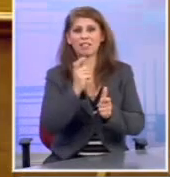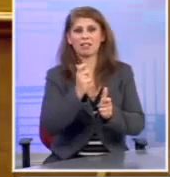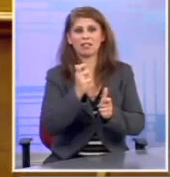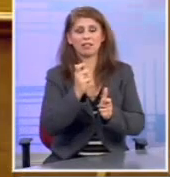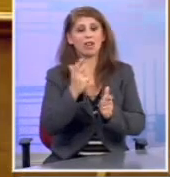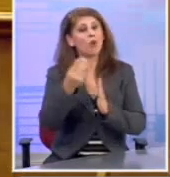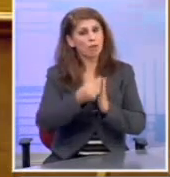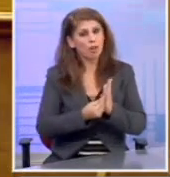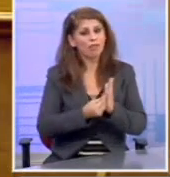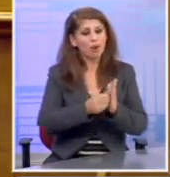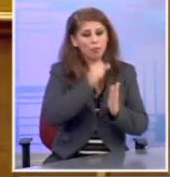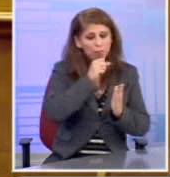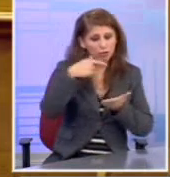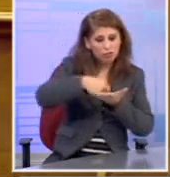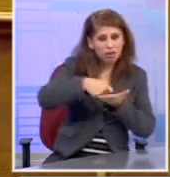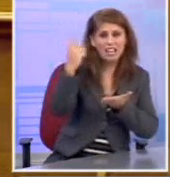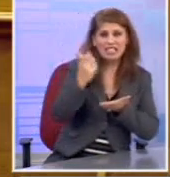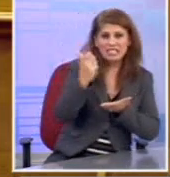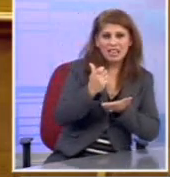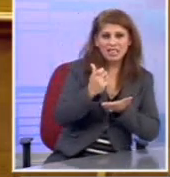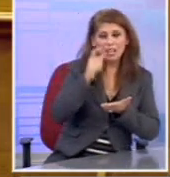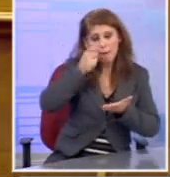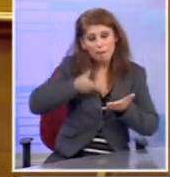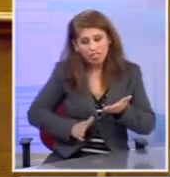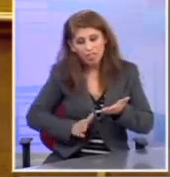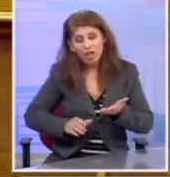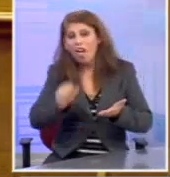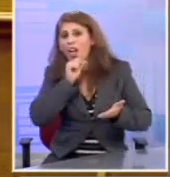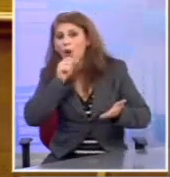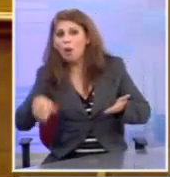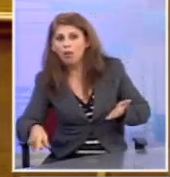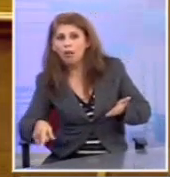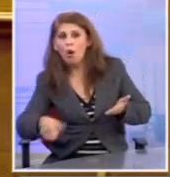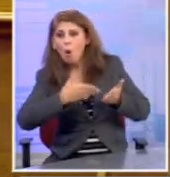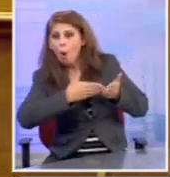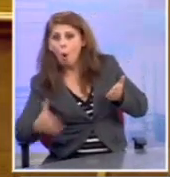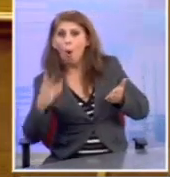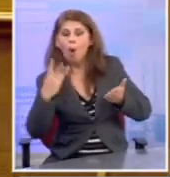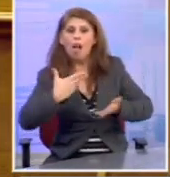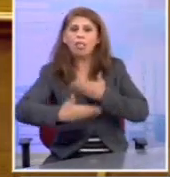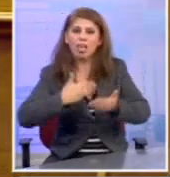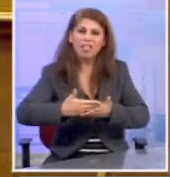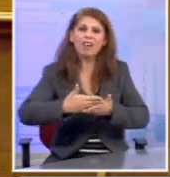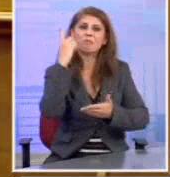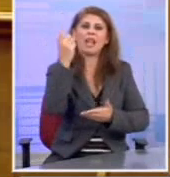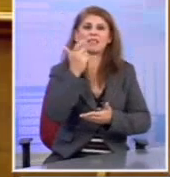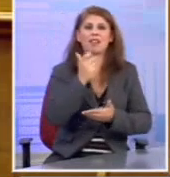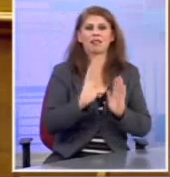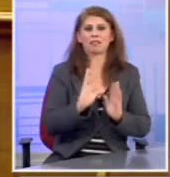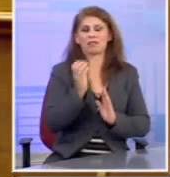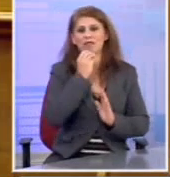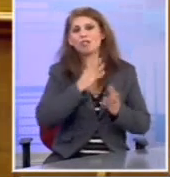πολλές φορές. Η ελληνική κοινωνία, ξέρετε, είχε ένα σύστημα